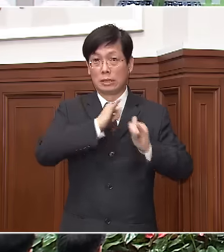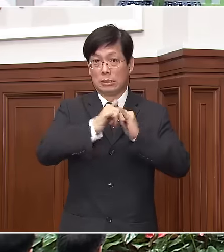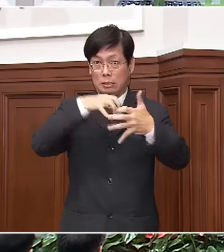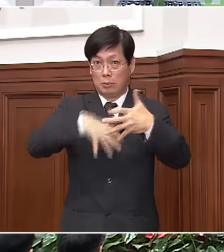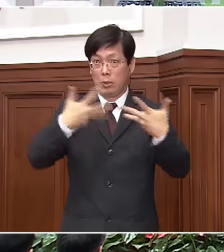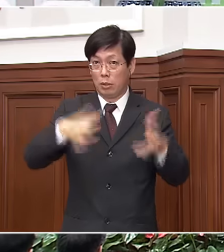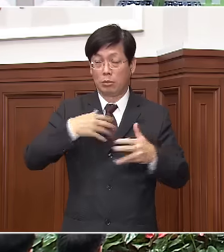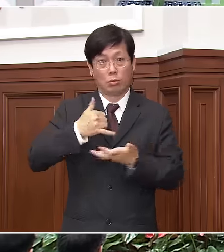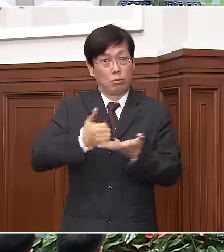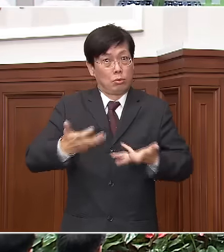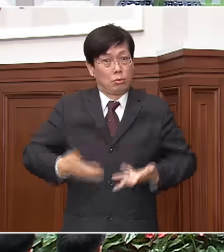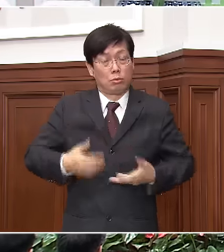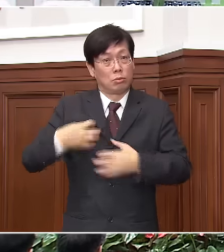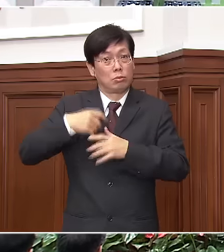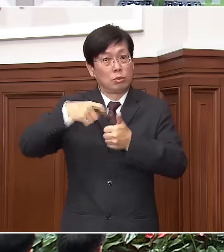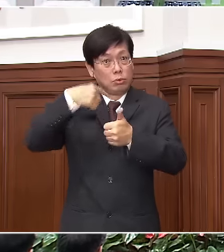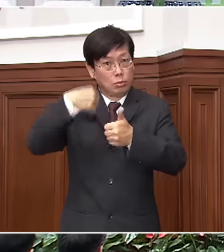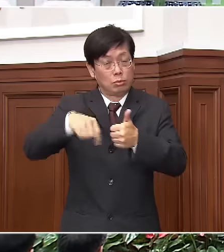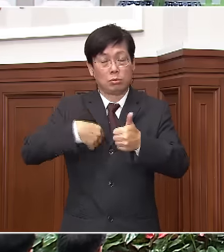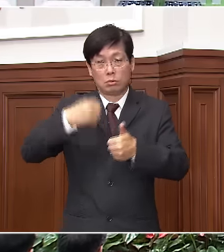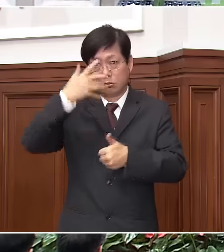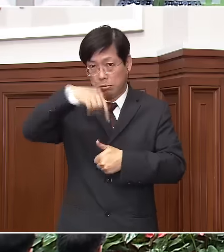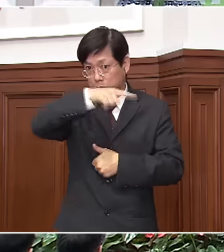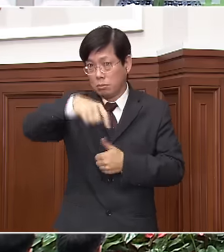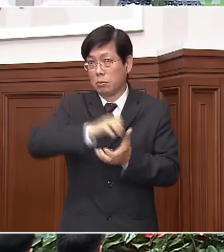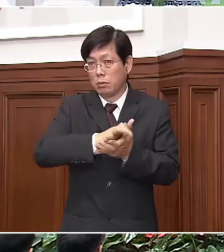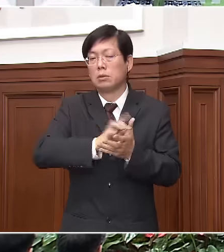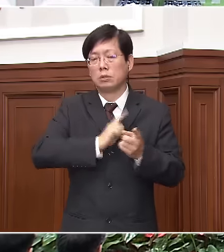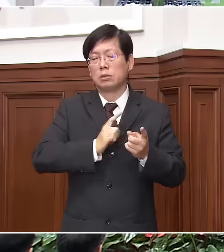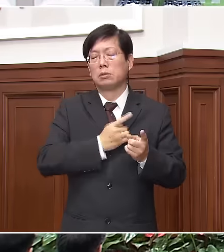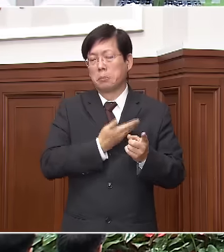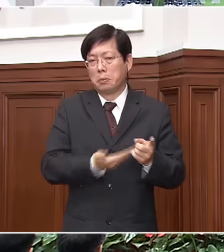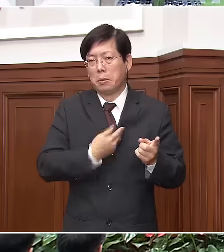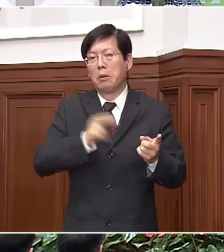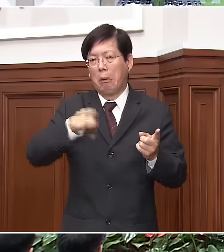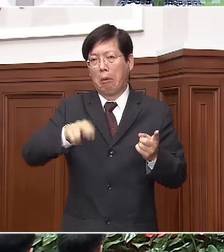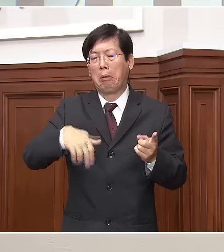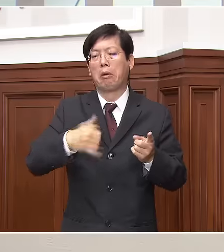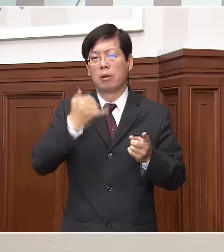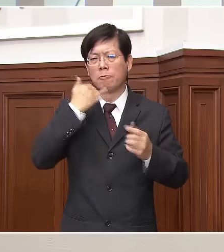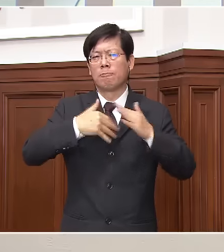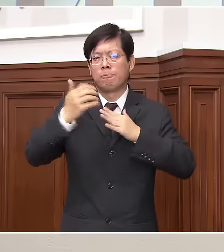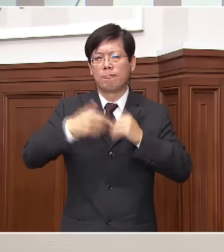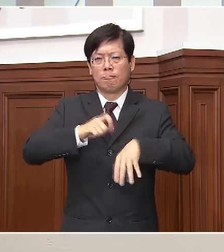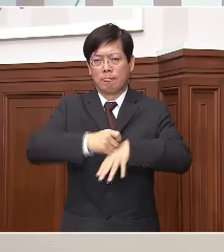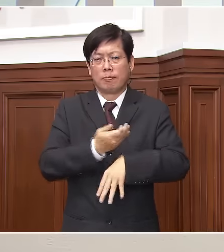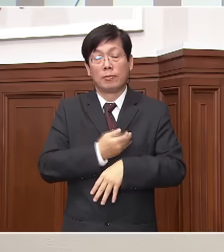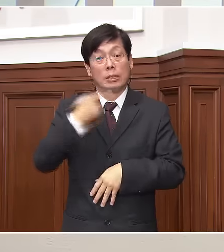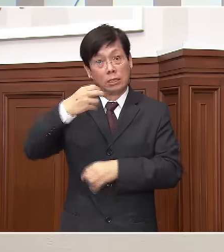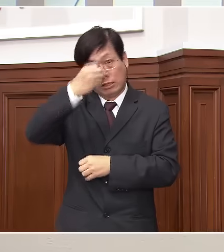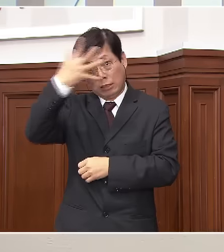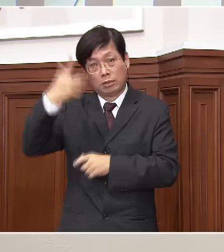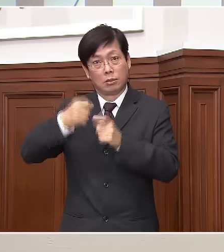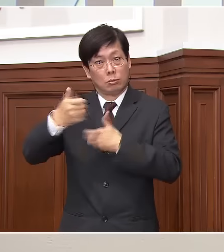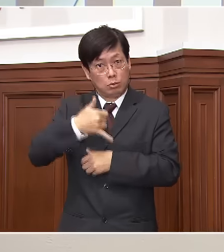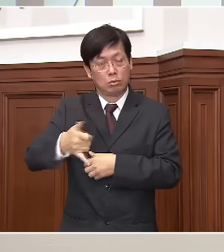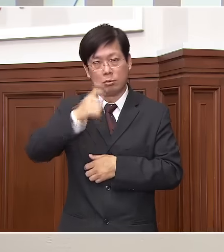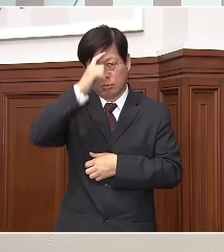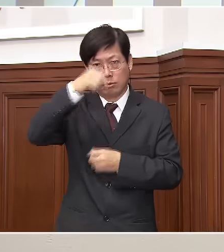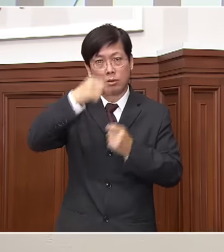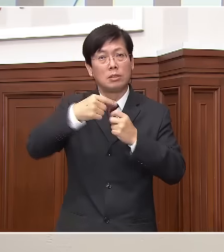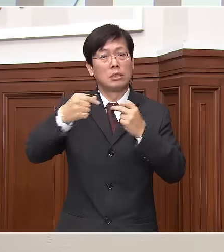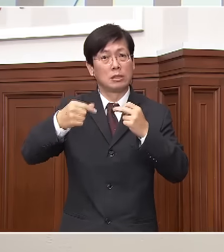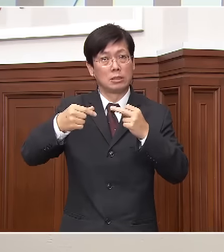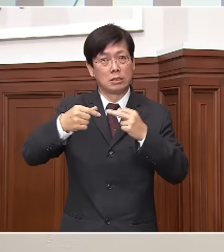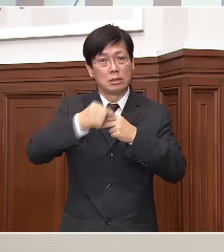公教的长辈，愿意牺牲小我，共体时间。也有年轻的公务员希望年金的制度不